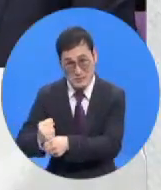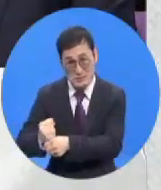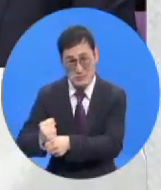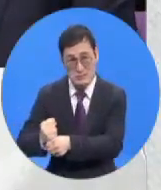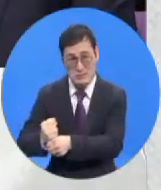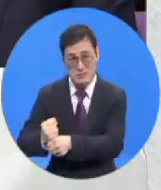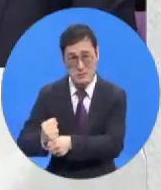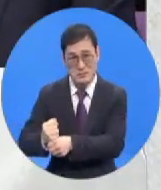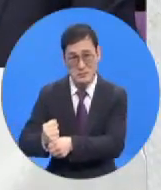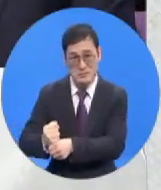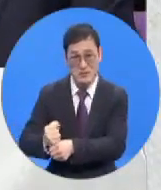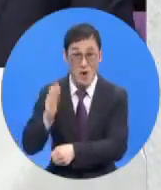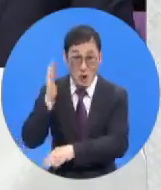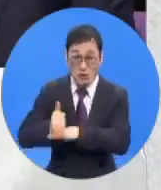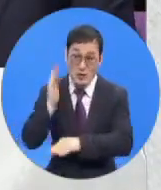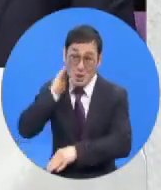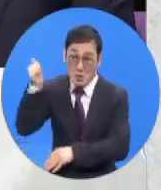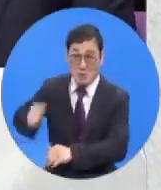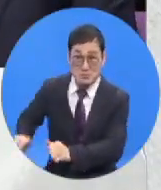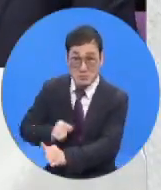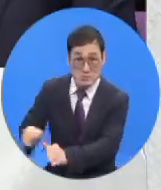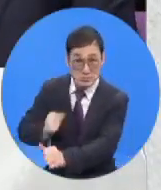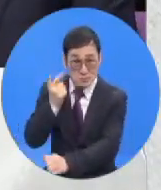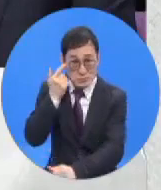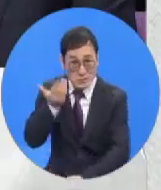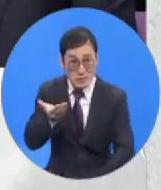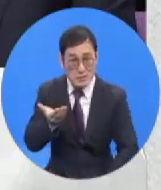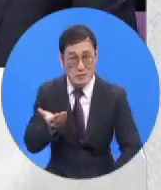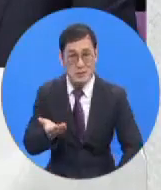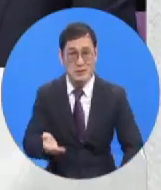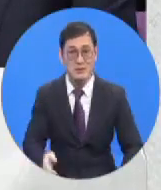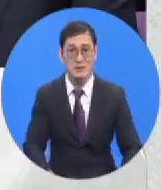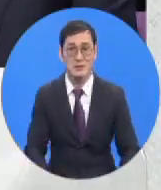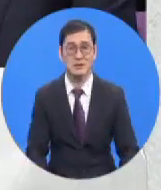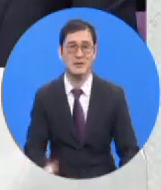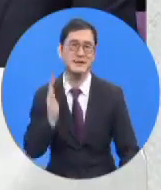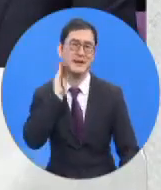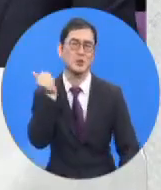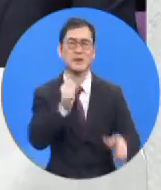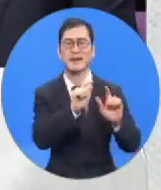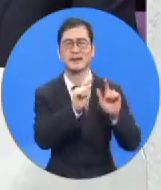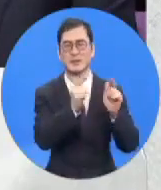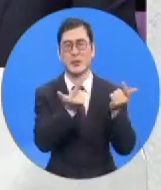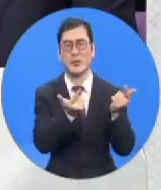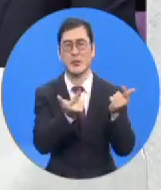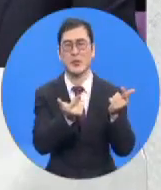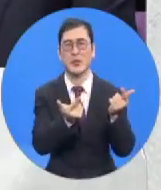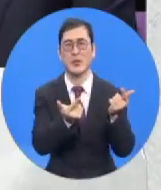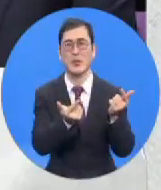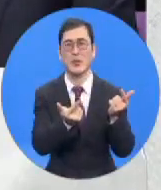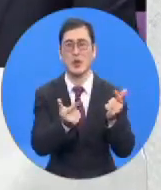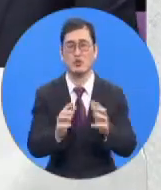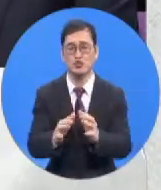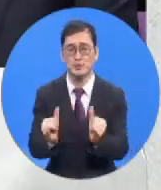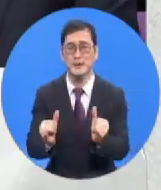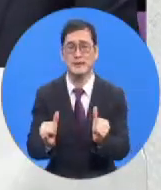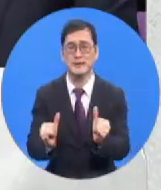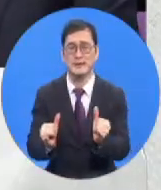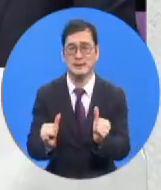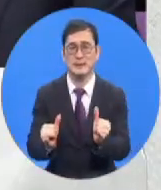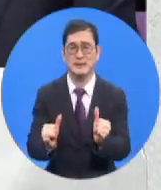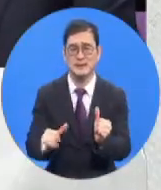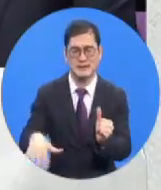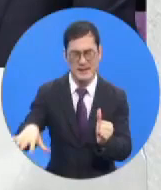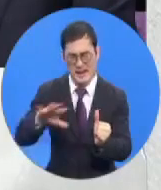불가피하다고 출국 금지를 한 그 배후에는 대통령의 말씀이 배후가 아니라 엄청난 국민적 분노. 이것이 바로